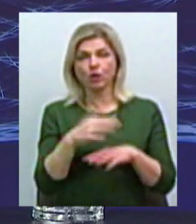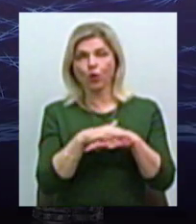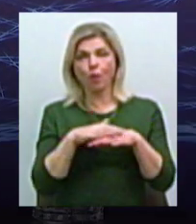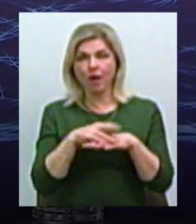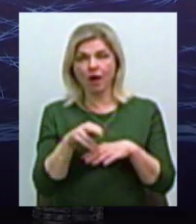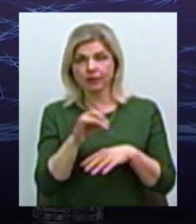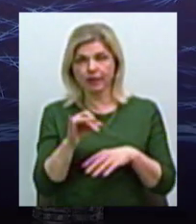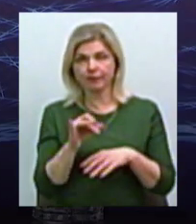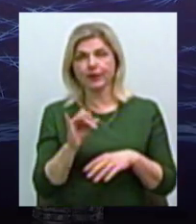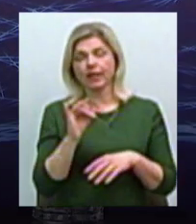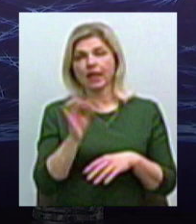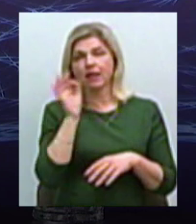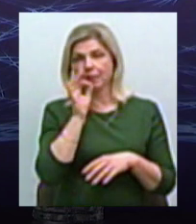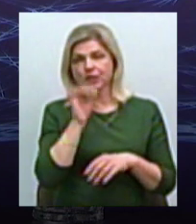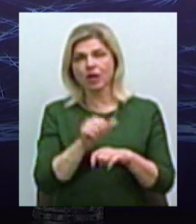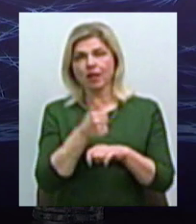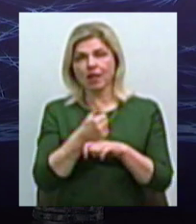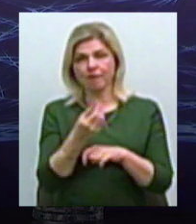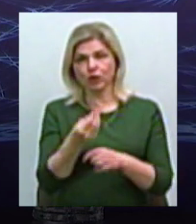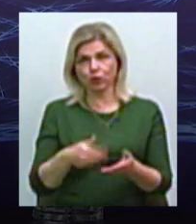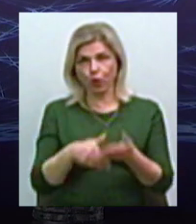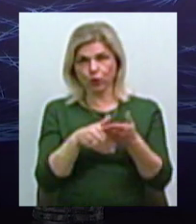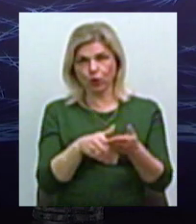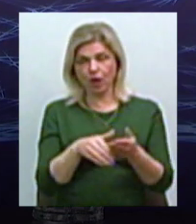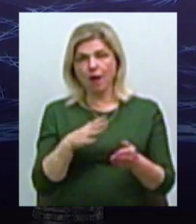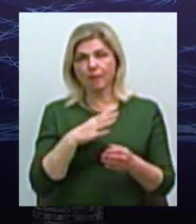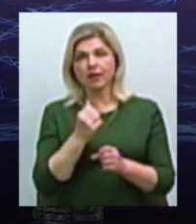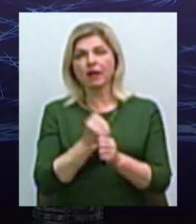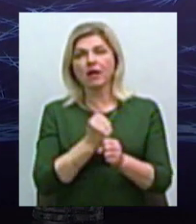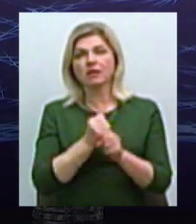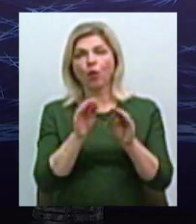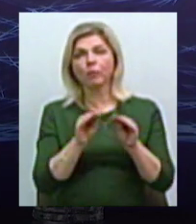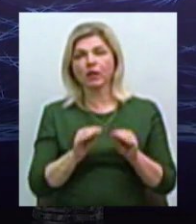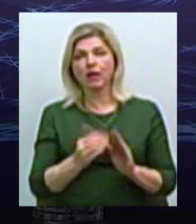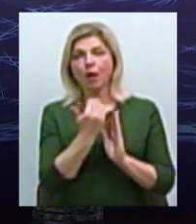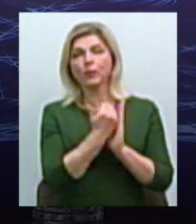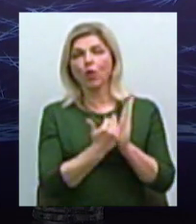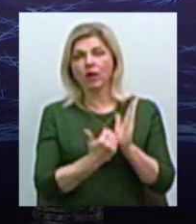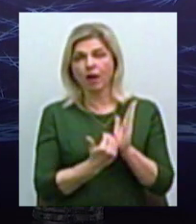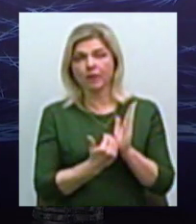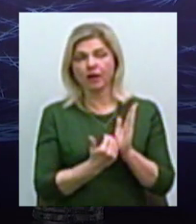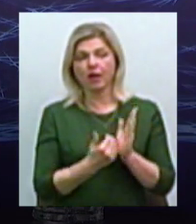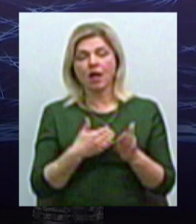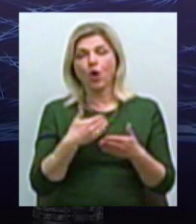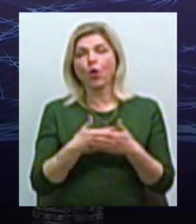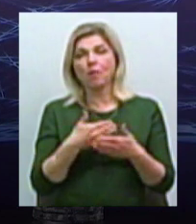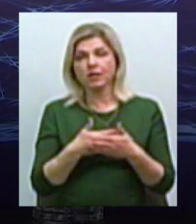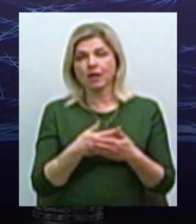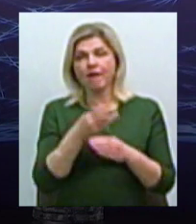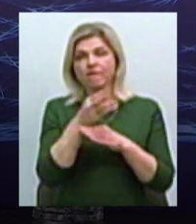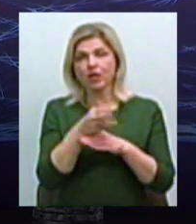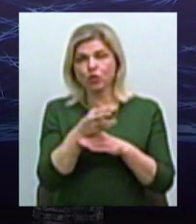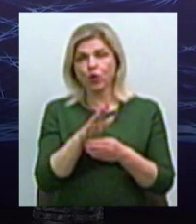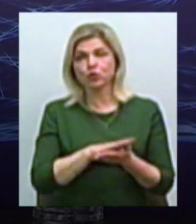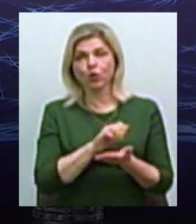Німеччина, яка головний донор була. І була розроблена в Сумах, до речі, програма оце громадська відеожурналістика.